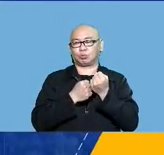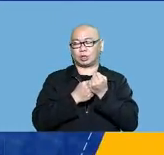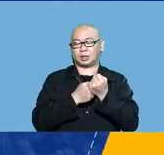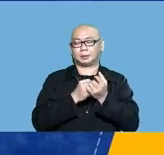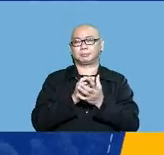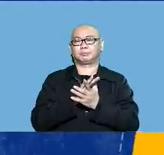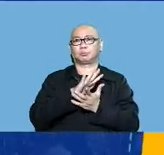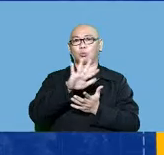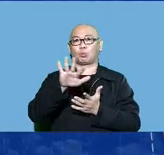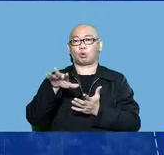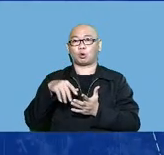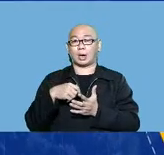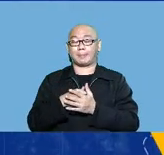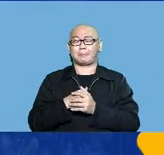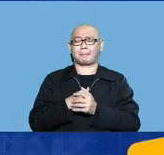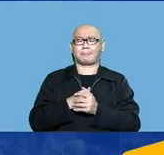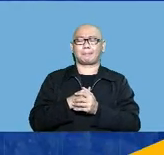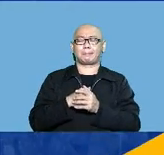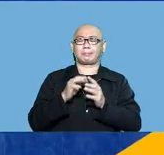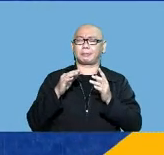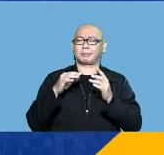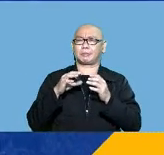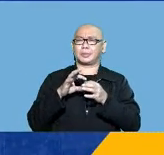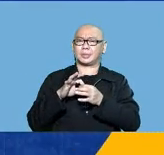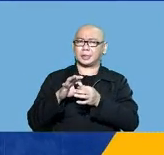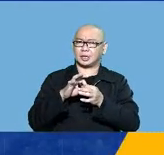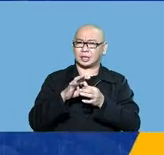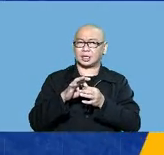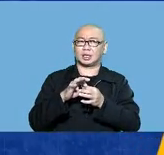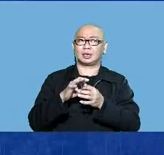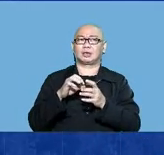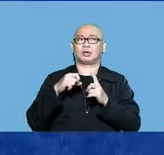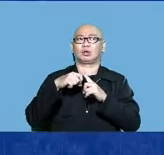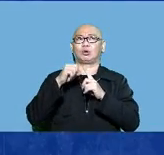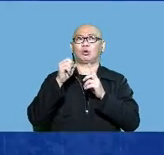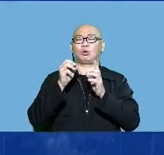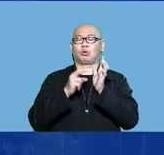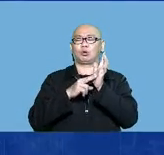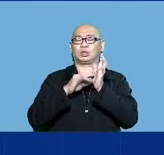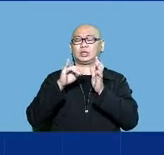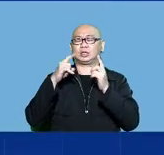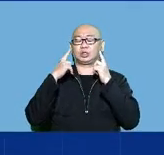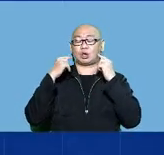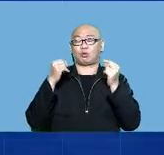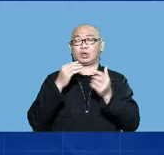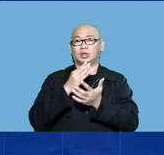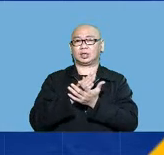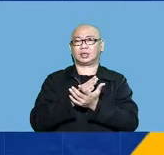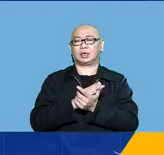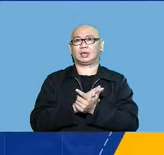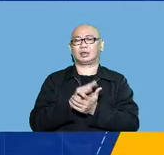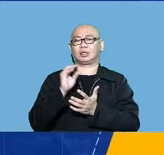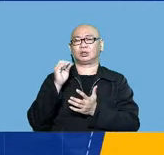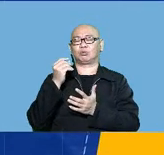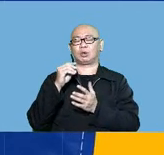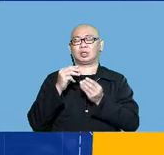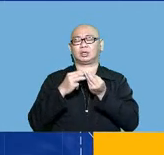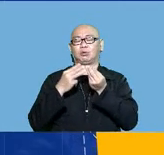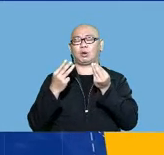semua mitra KONI Jawa Tengah, Pak Ketua